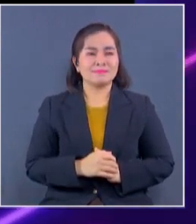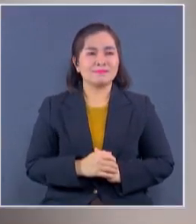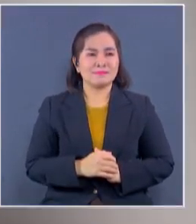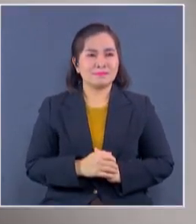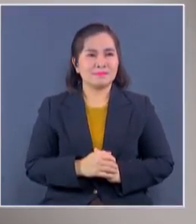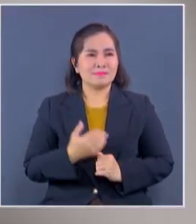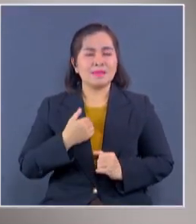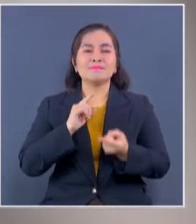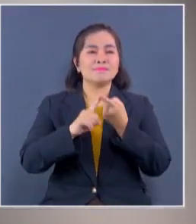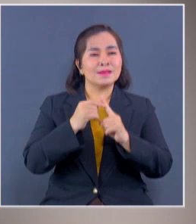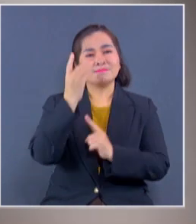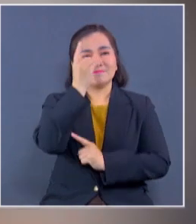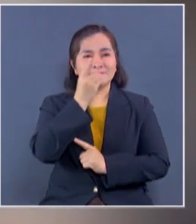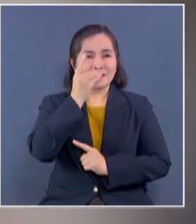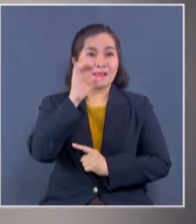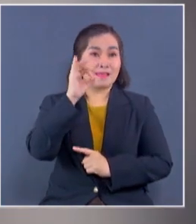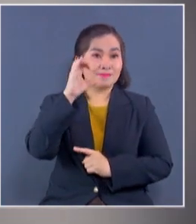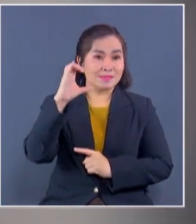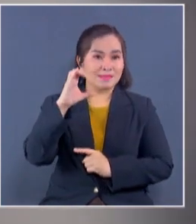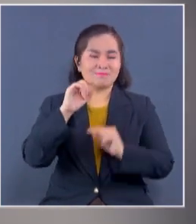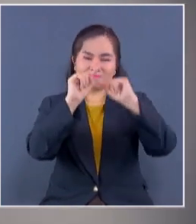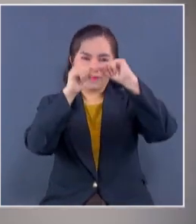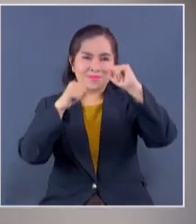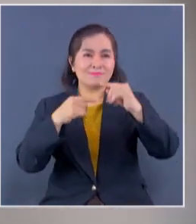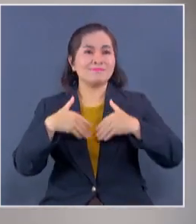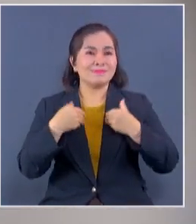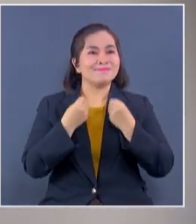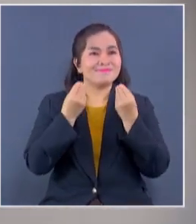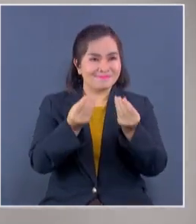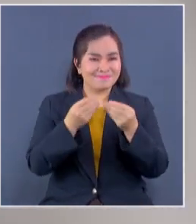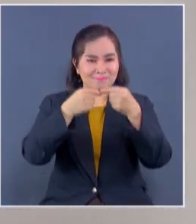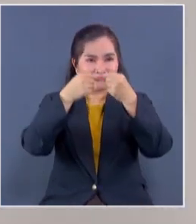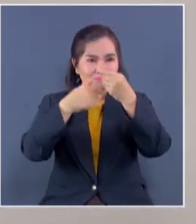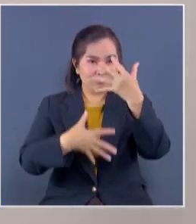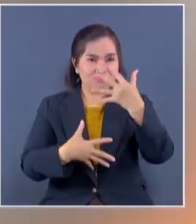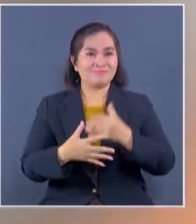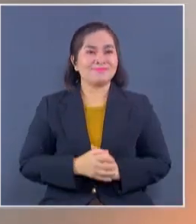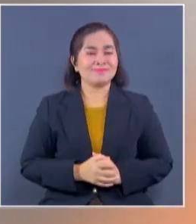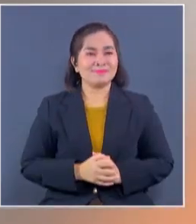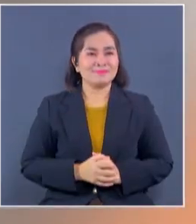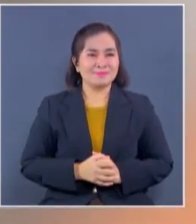าก็มีเหล่าเพื่อนๆดาราแล้วก็แฟนๆค่ะที่ได้เข้าไปคอมเมนต์แสดงความยินดีกันอย่างมากมายเลยล่ะค่ะ